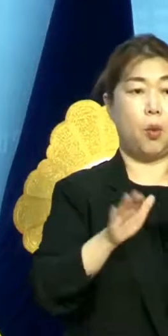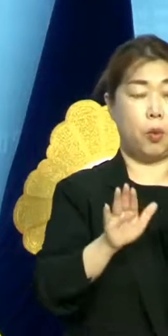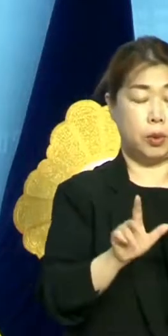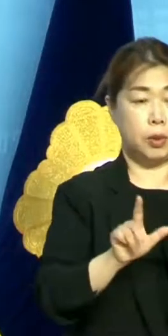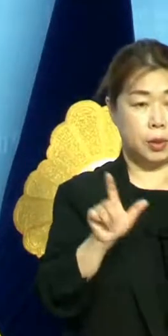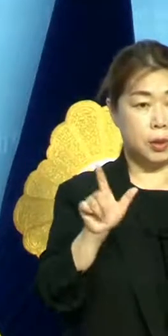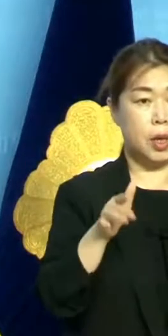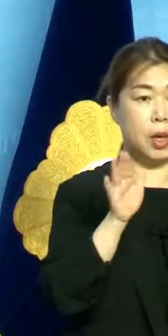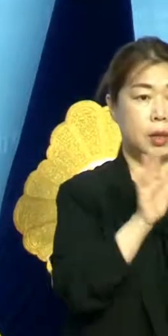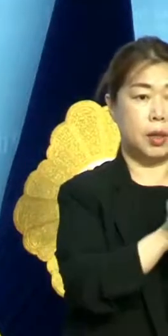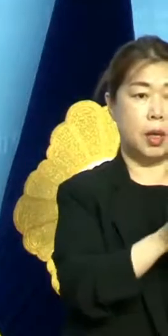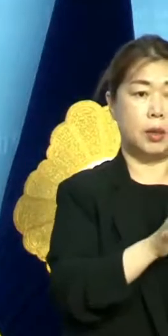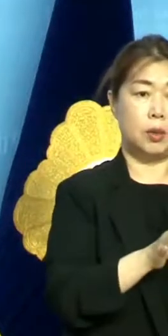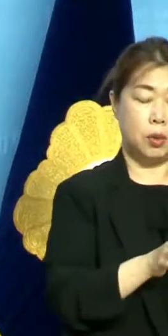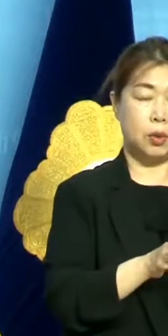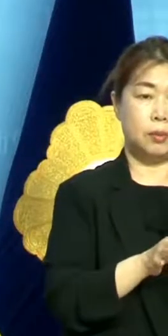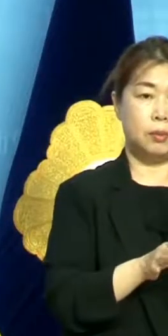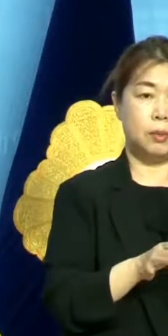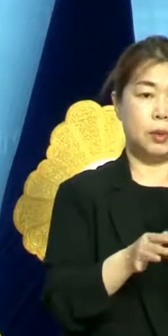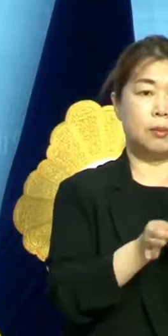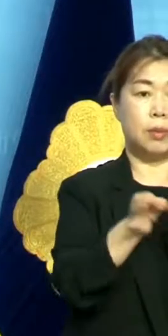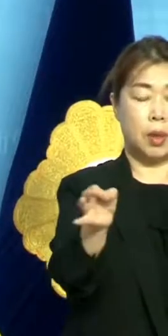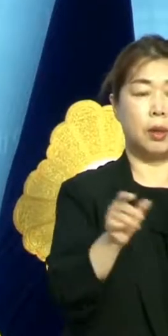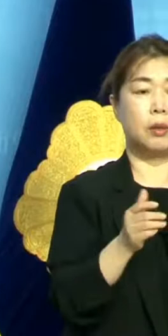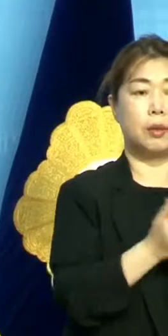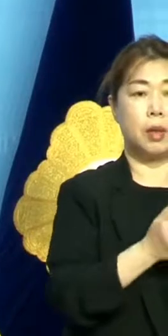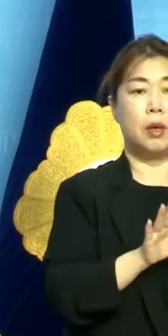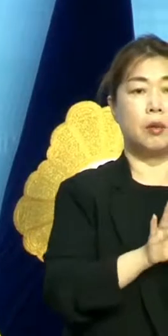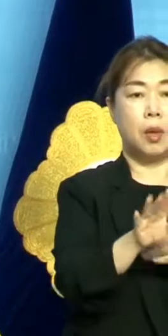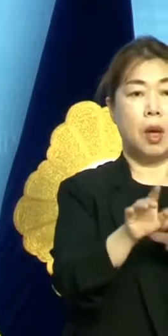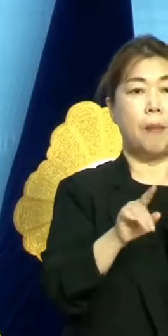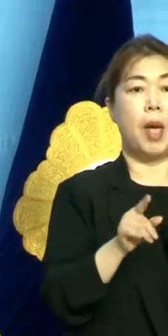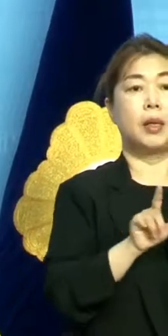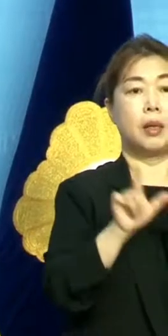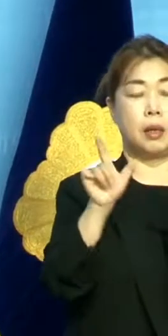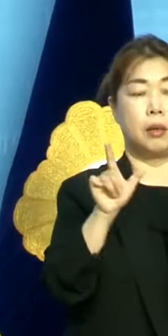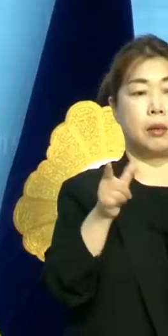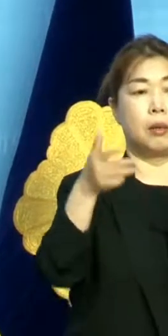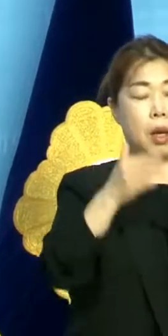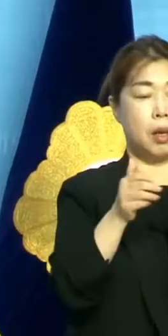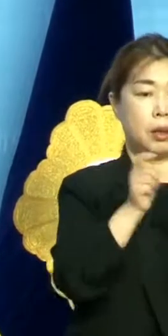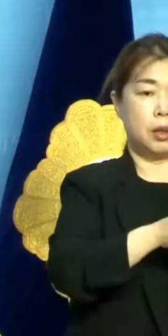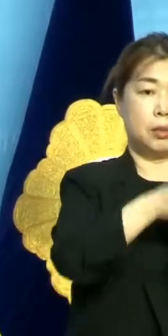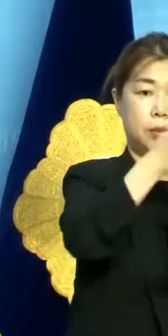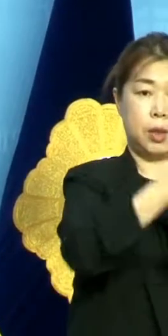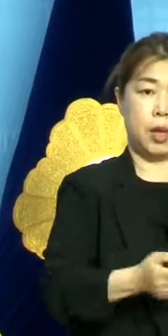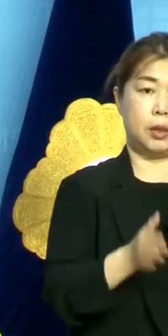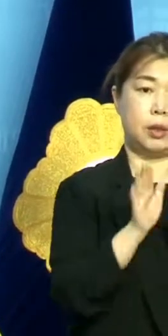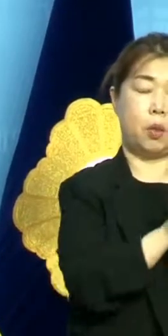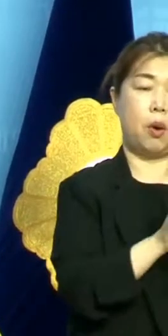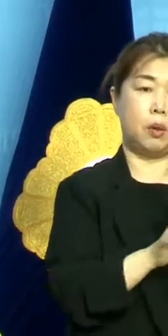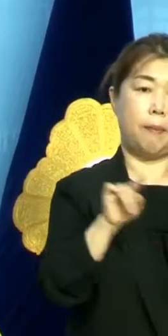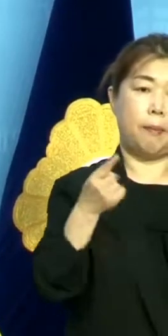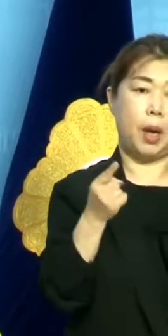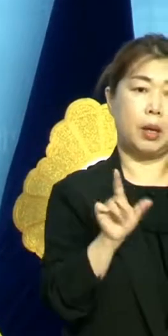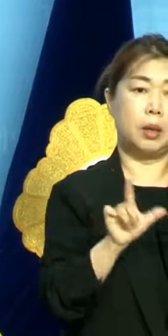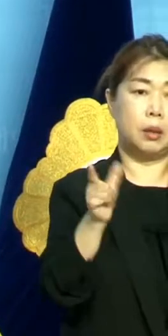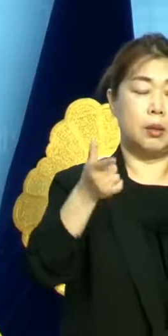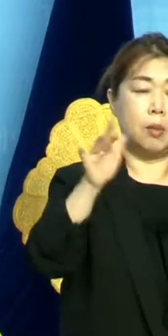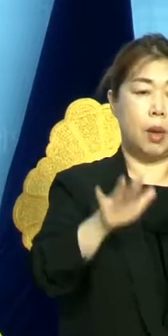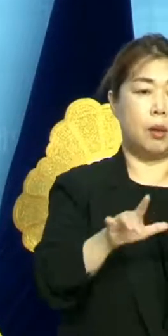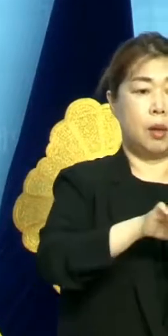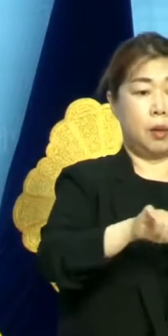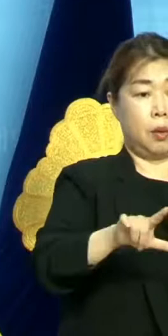재난지원금이 지급된 지 100일이 되는 날입니다. 긴급재난지원금 100일, 긴급재난지원금은 서민 일상